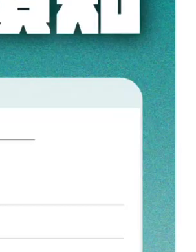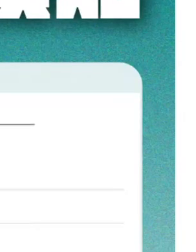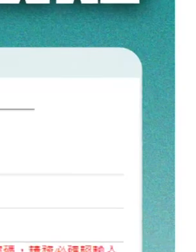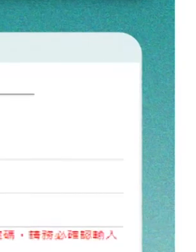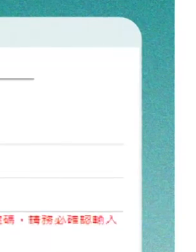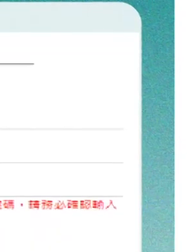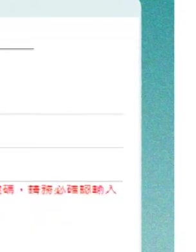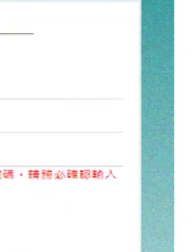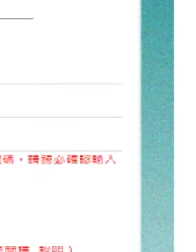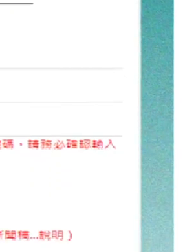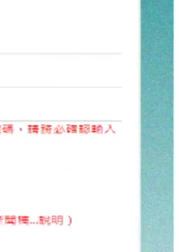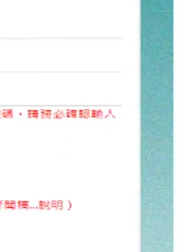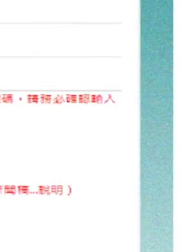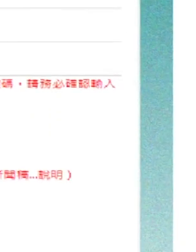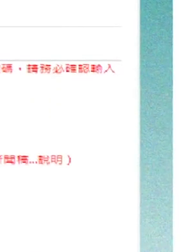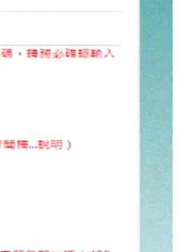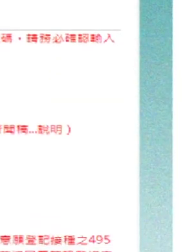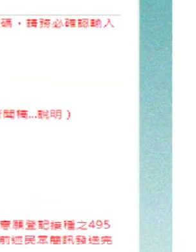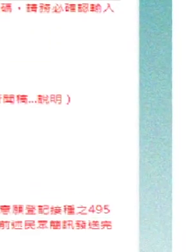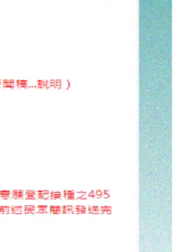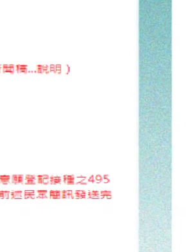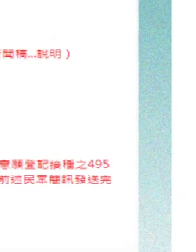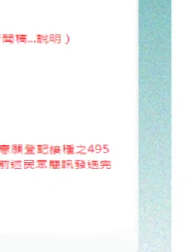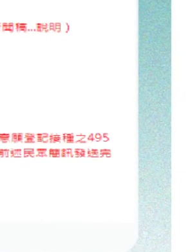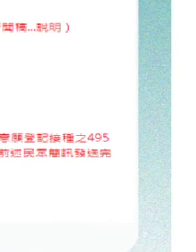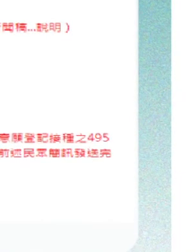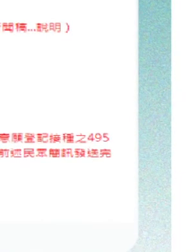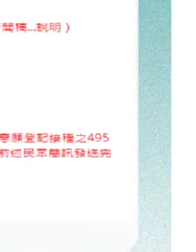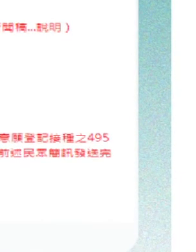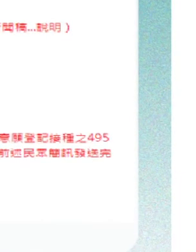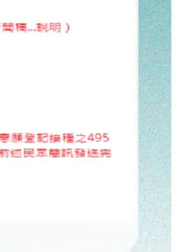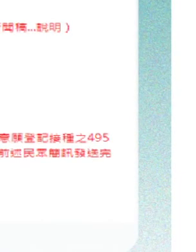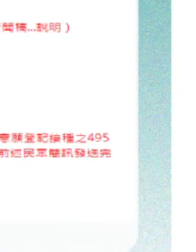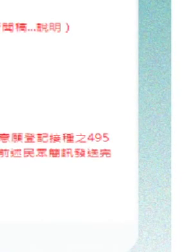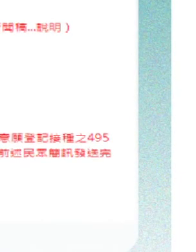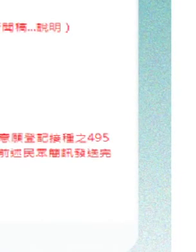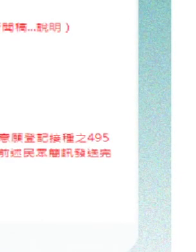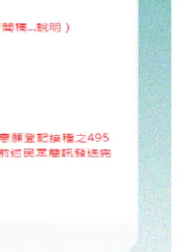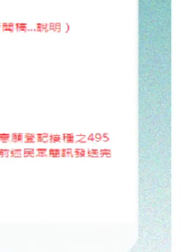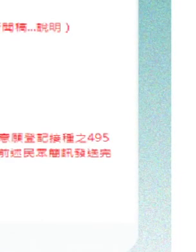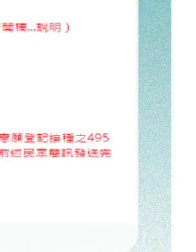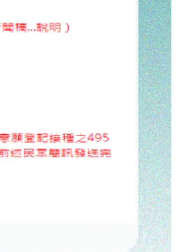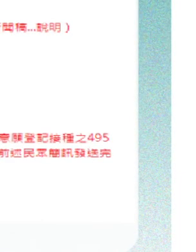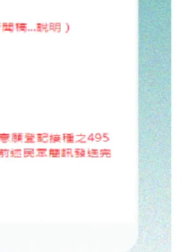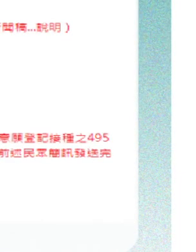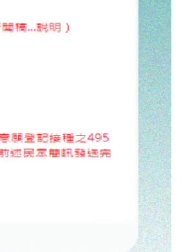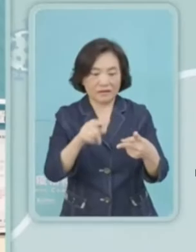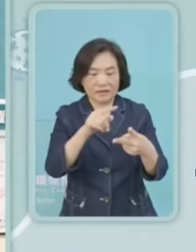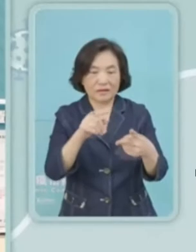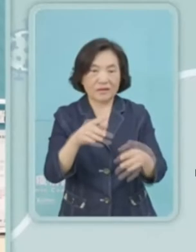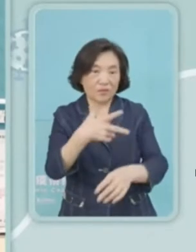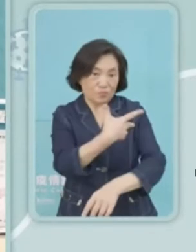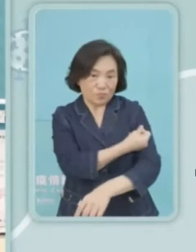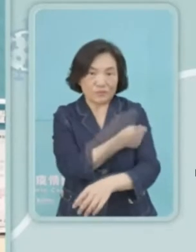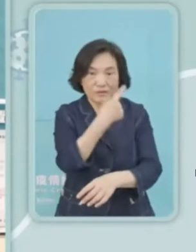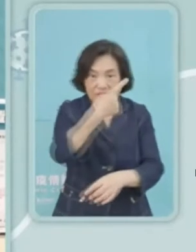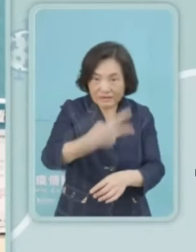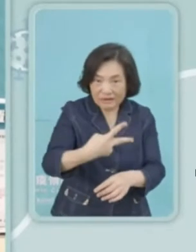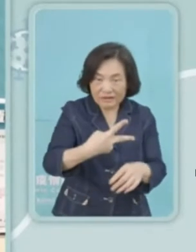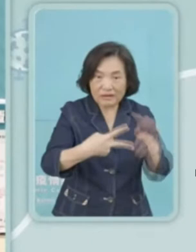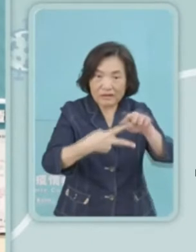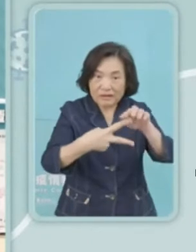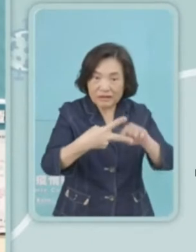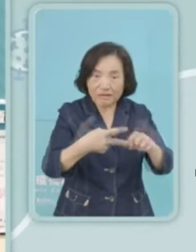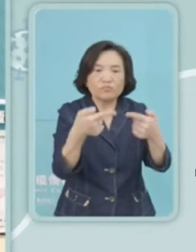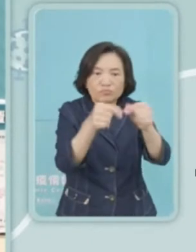记这个意愿登记的重要性。目前是还没有接受混打啦，我想这个必须让